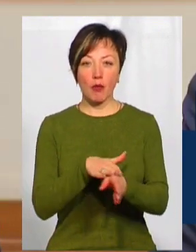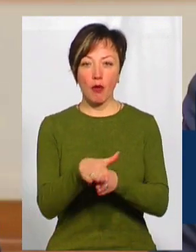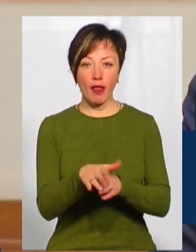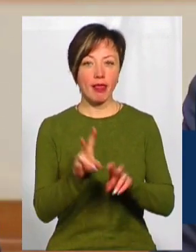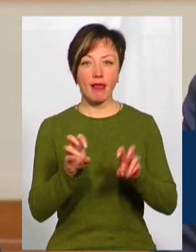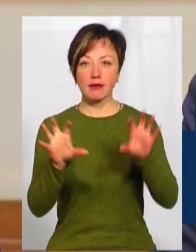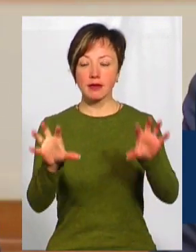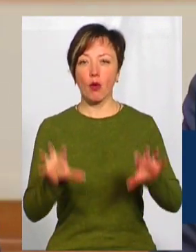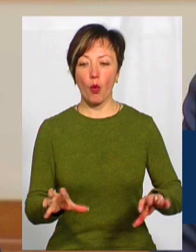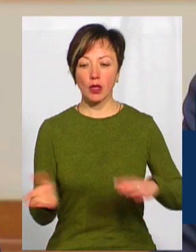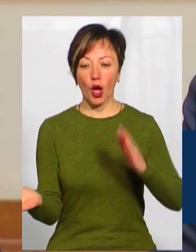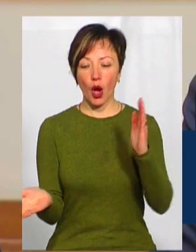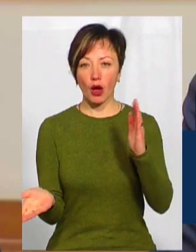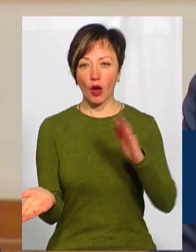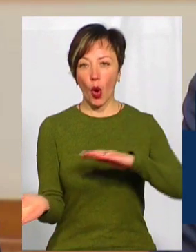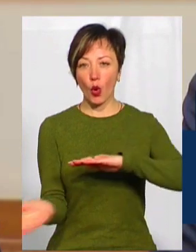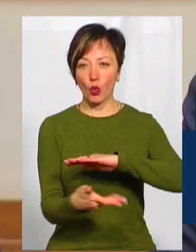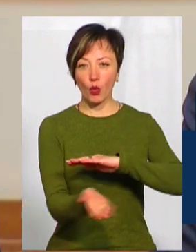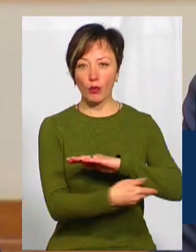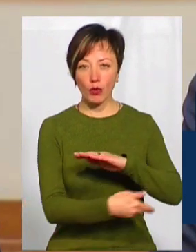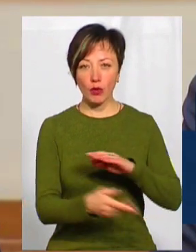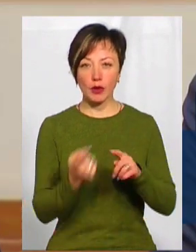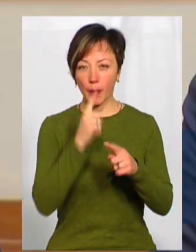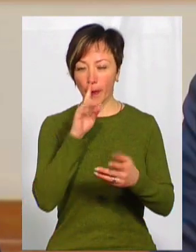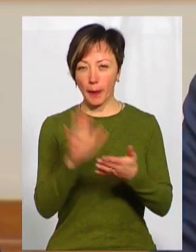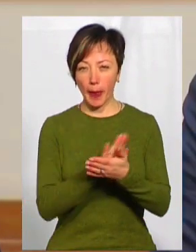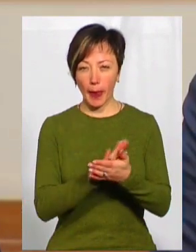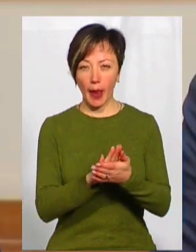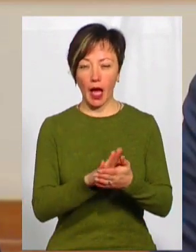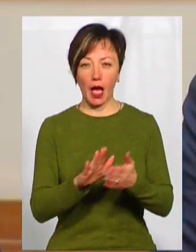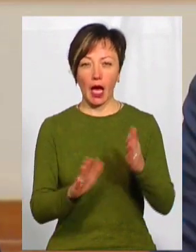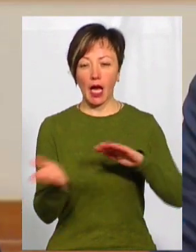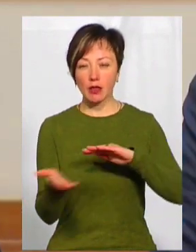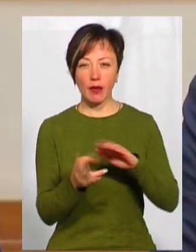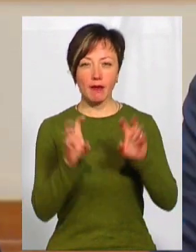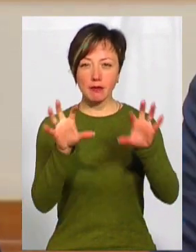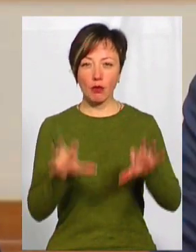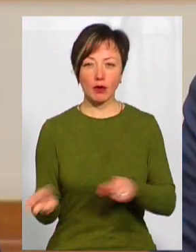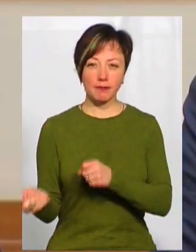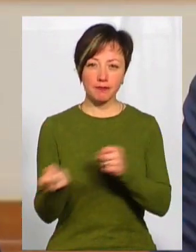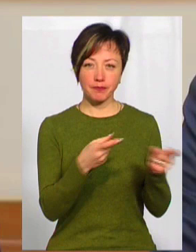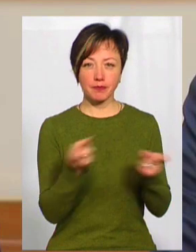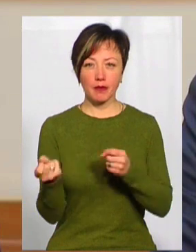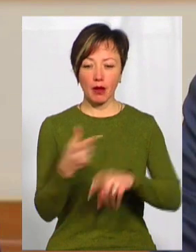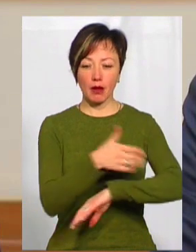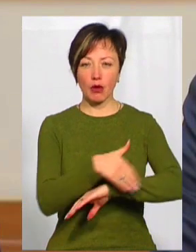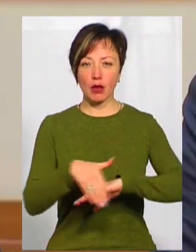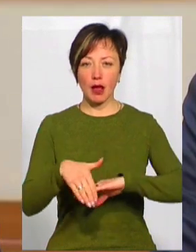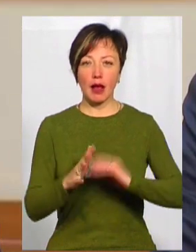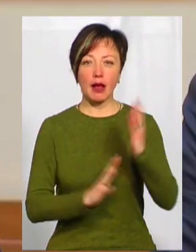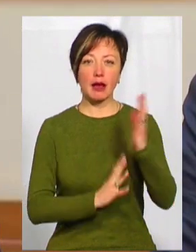рубок, оці всі чорні лісоруби, нелегальна контрабанда, тобто контрабанда